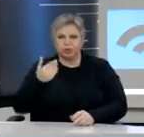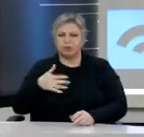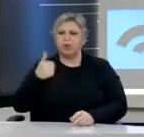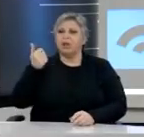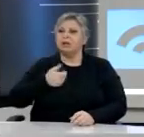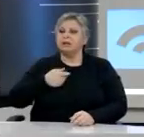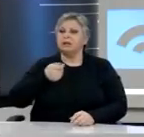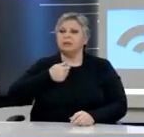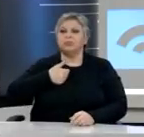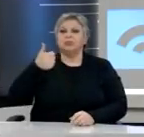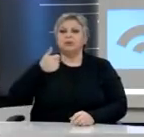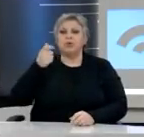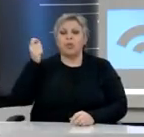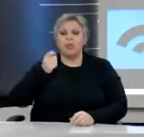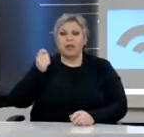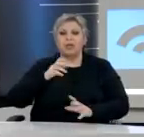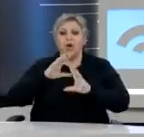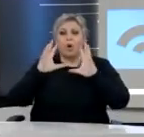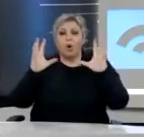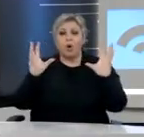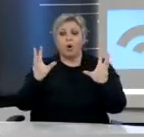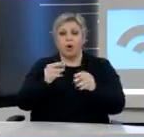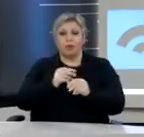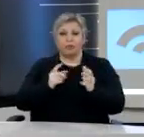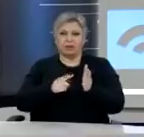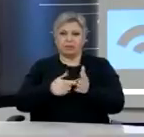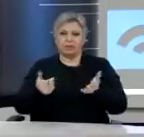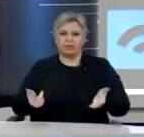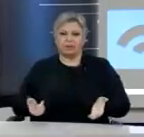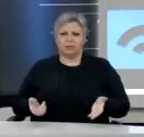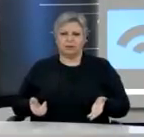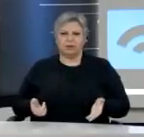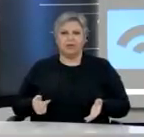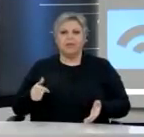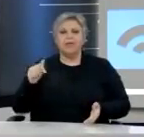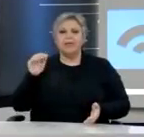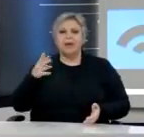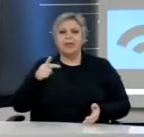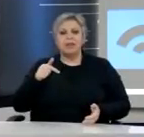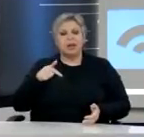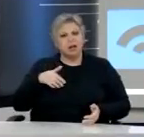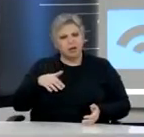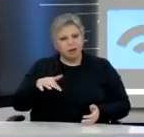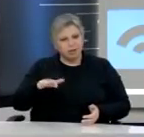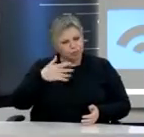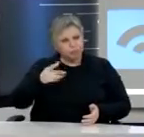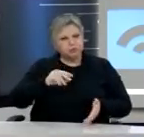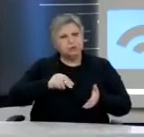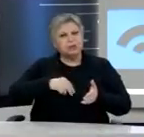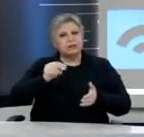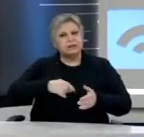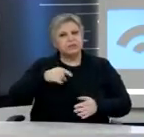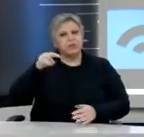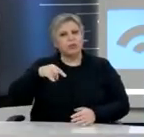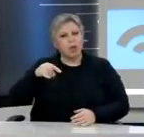μας. Όχι μόνο την υποχρέωσή μας να φέρουμε στη Βουλή την Συμφωνία των Πρεσπών και ο καθένας και η καθεμιά να τοποθετηθεί απέναντι